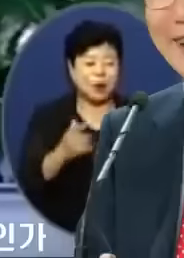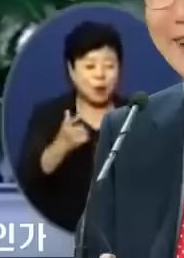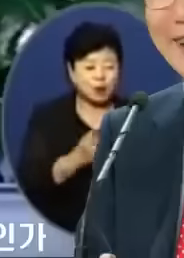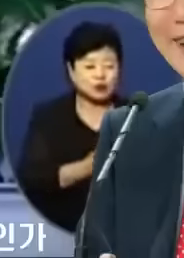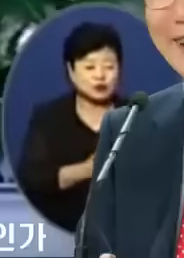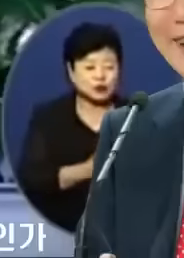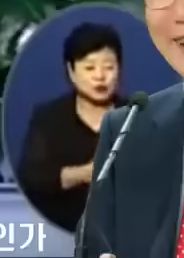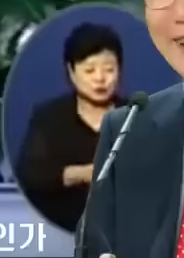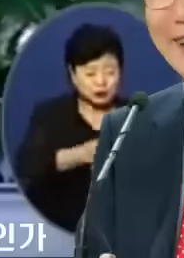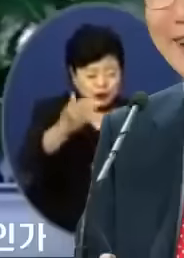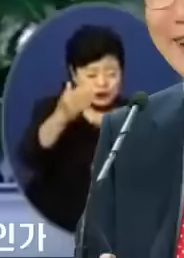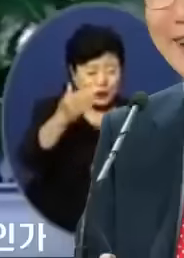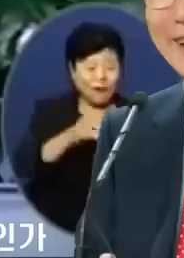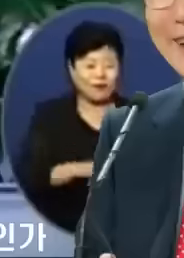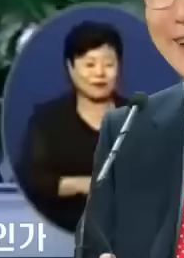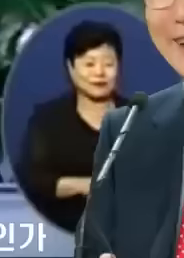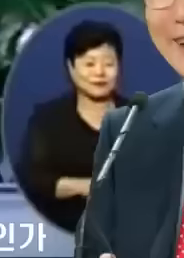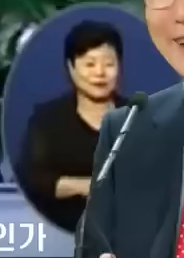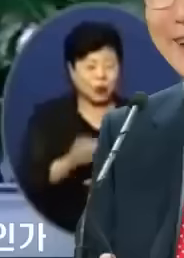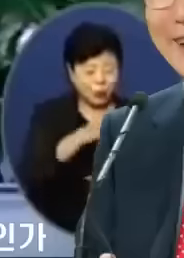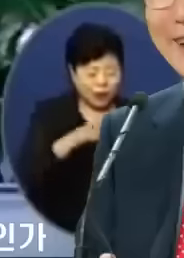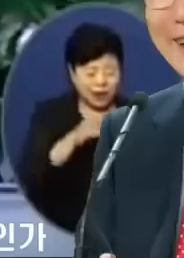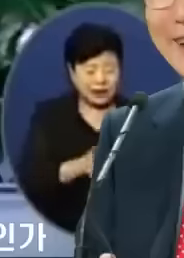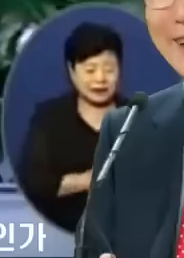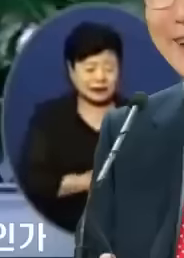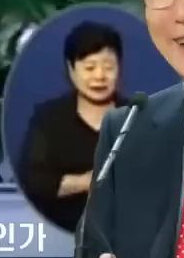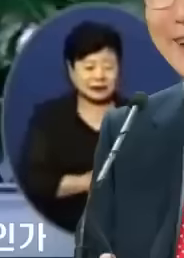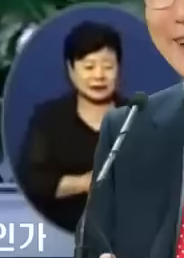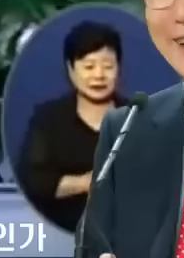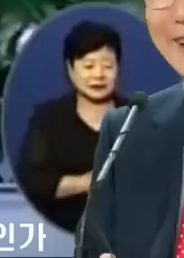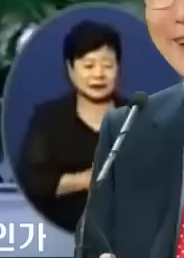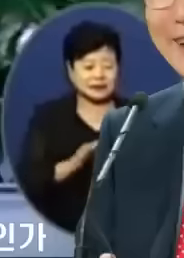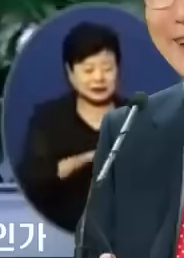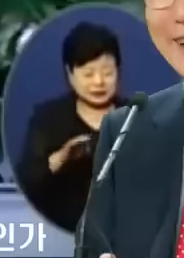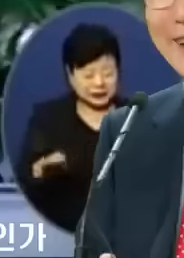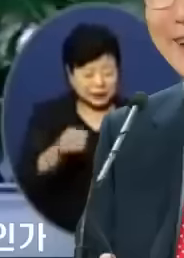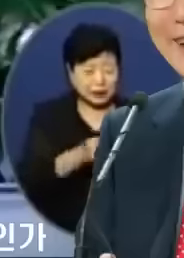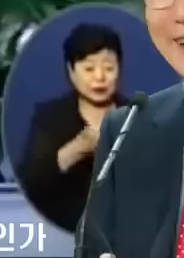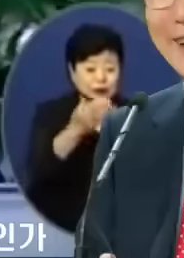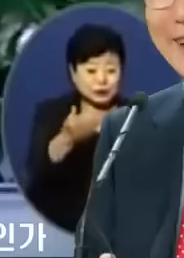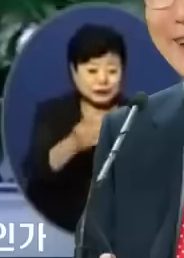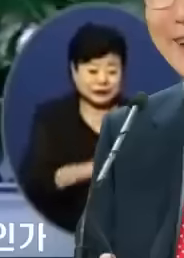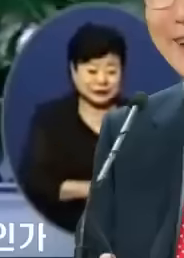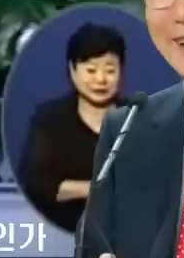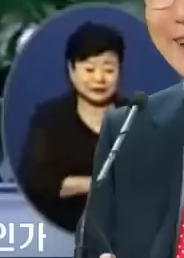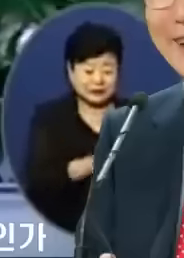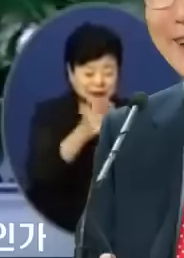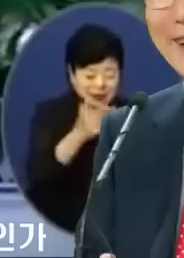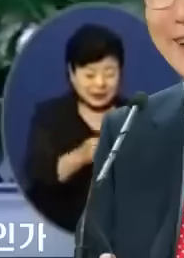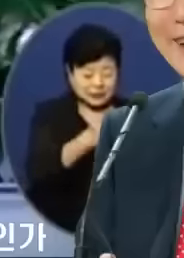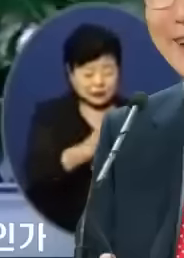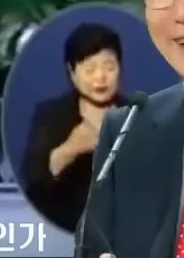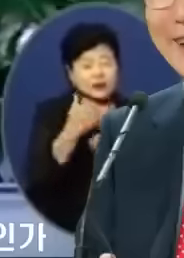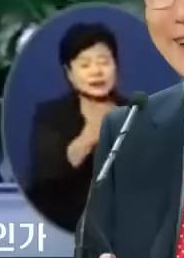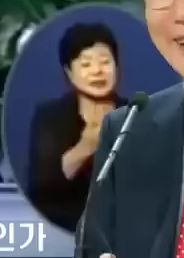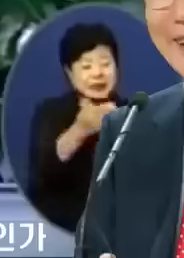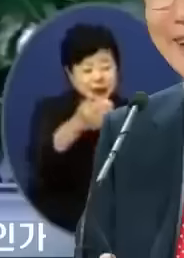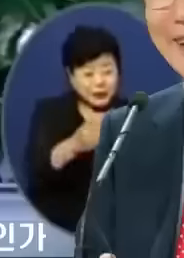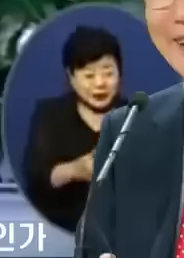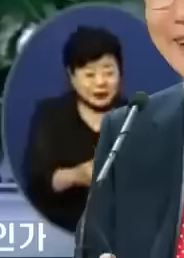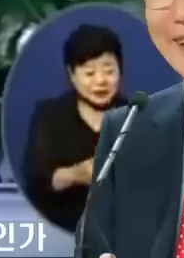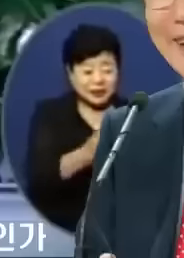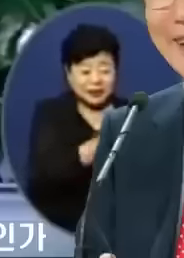원수를 물리치고 환난을 평정해 주시는 것입니다. 우리는 예수 그리스도의 은혜를